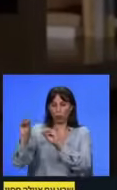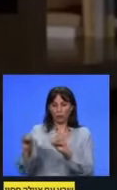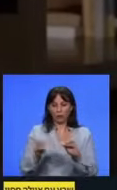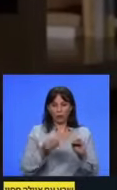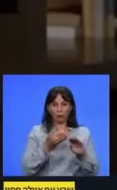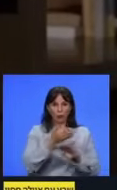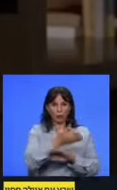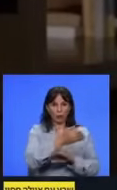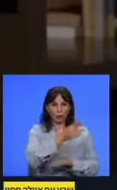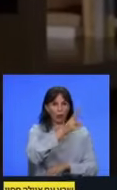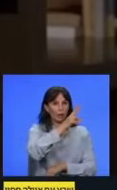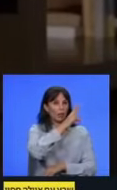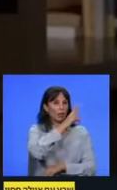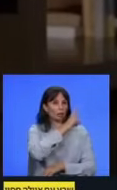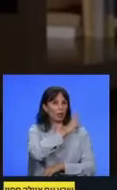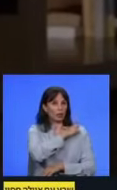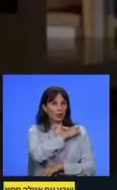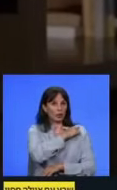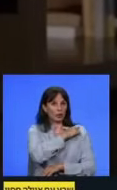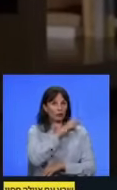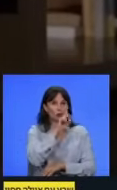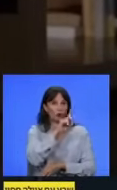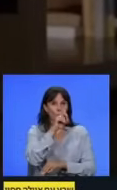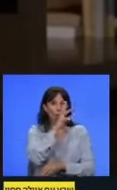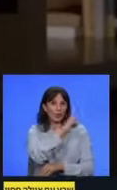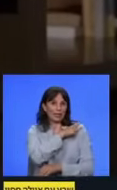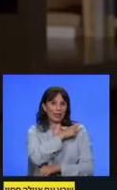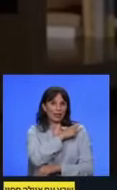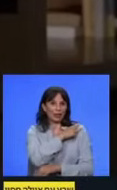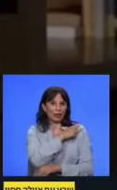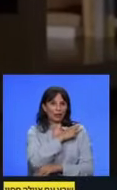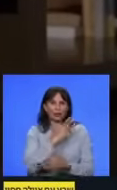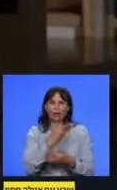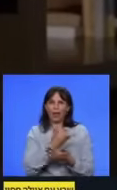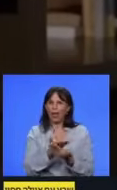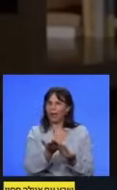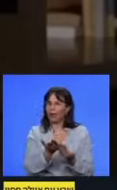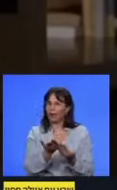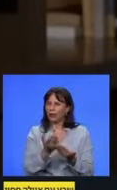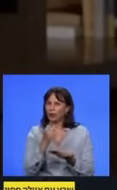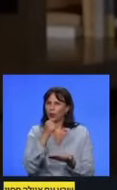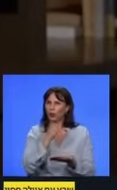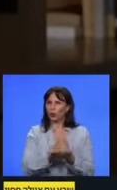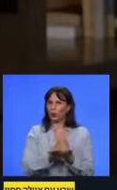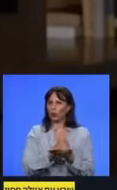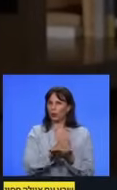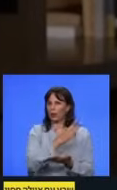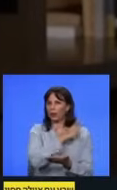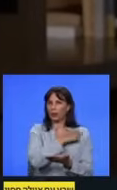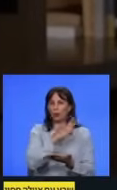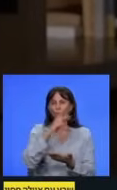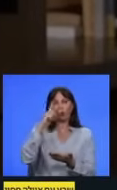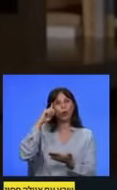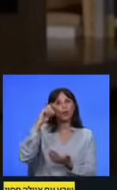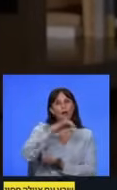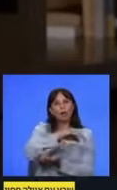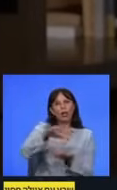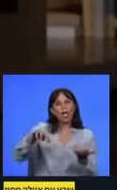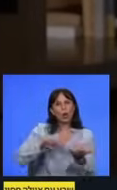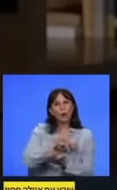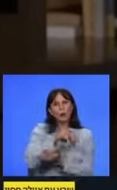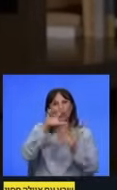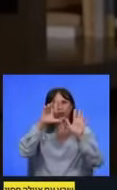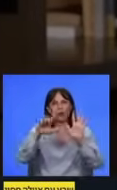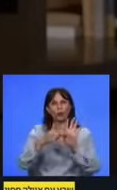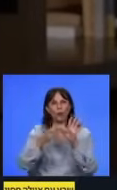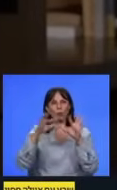לא סרן. אבל הוא לא ידע שהוא לא סרן. אבל למה אין לו תעודת קצין? אולי הוא חשב שבכאוס הזה של